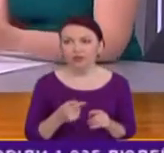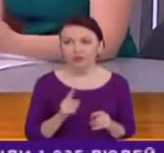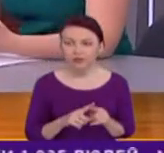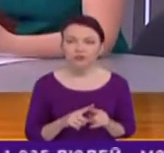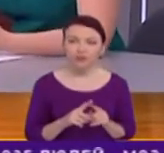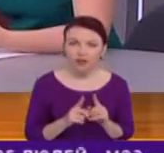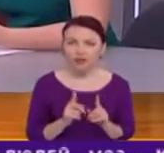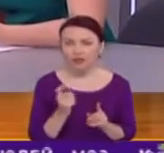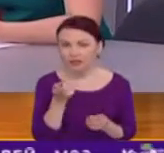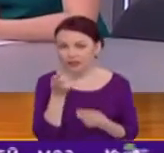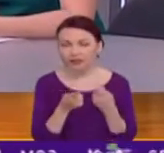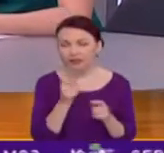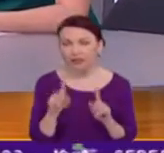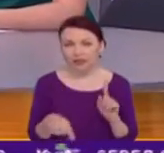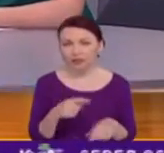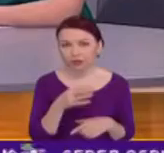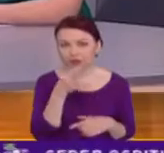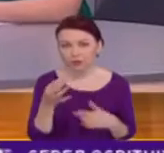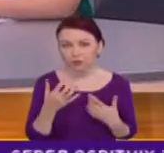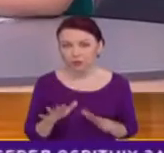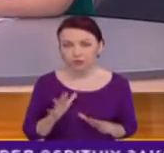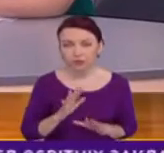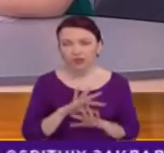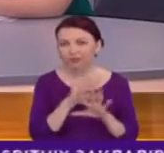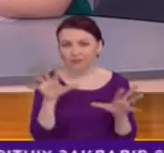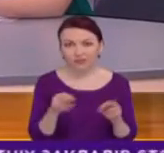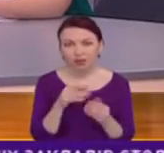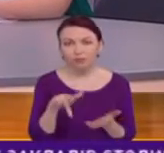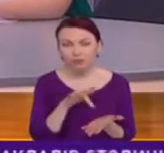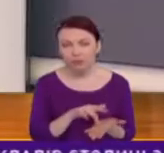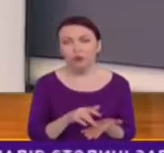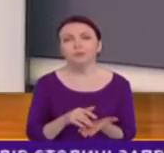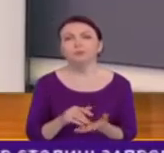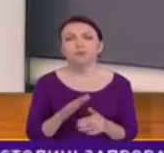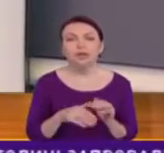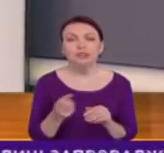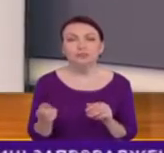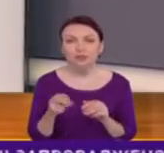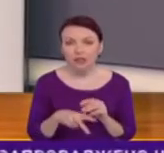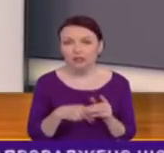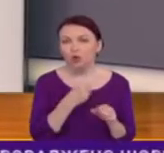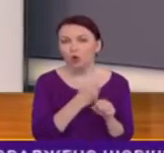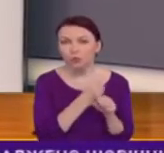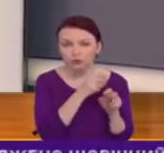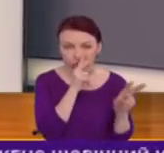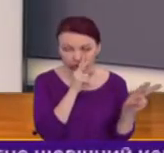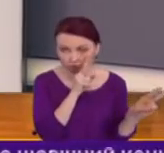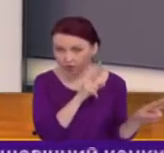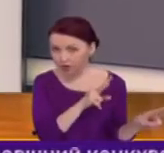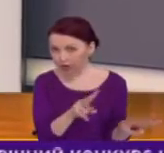них проговорили. Точно ми почали розмовляти. Звичайно, що все місто, спеціалісти, опрацювали, вони